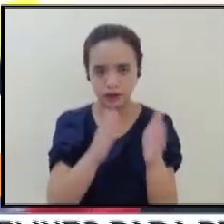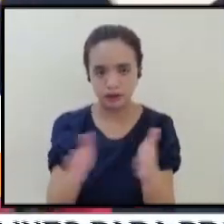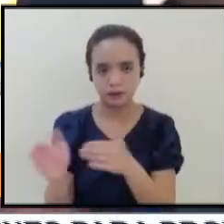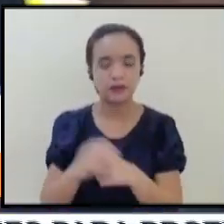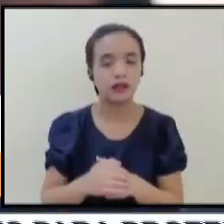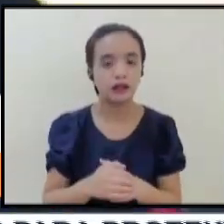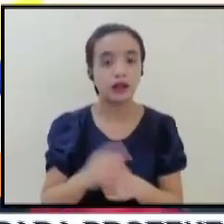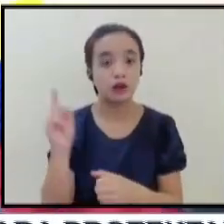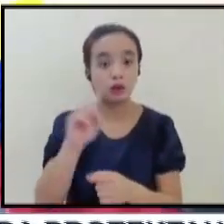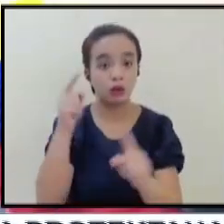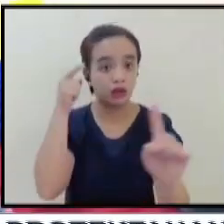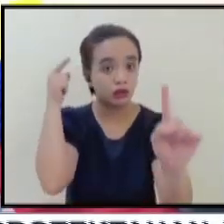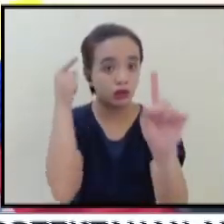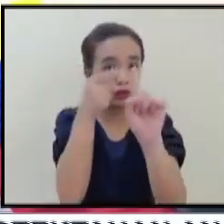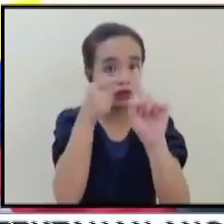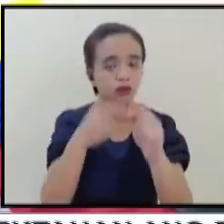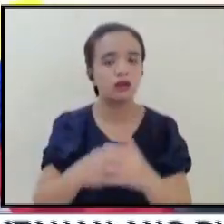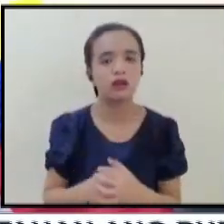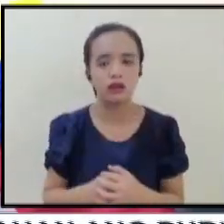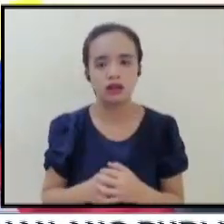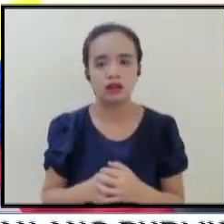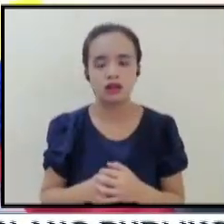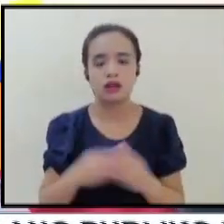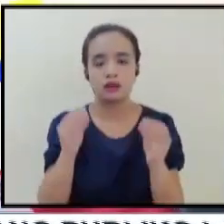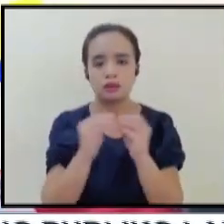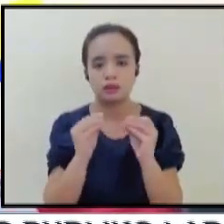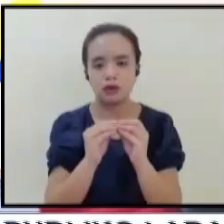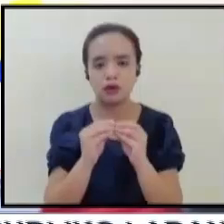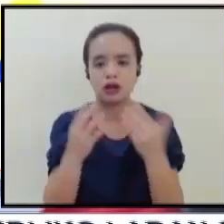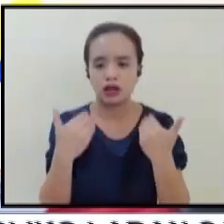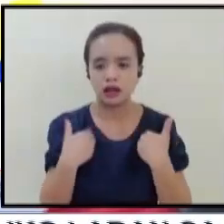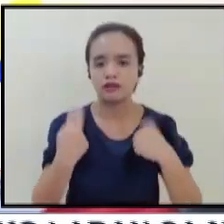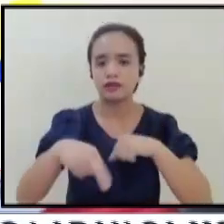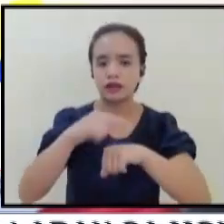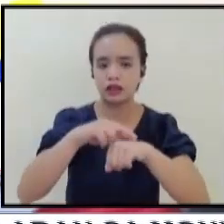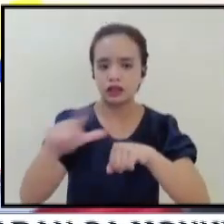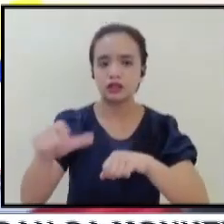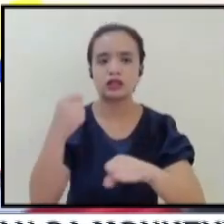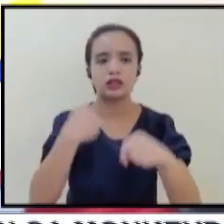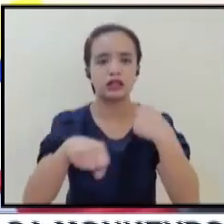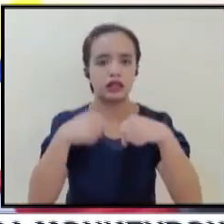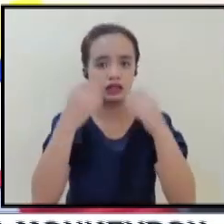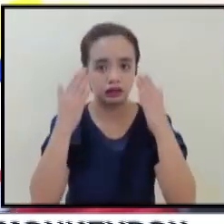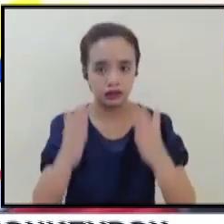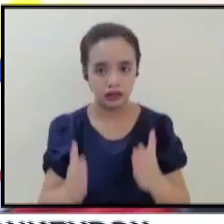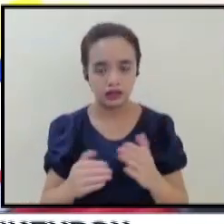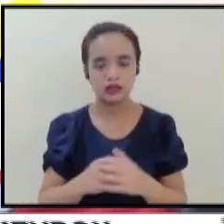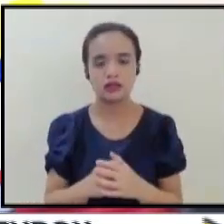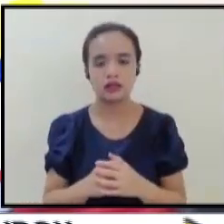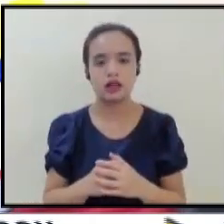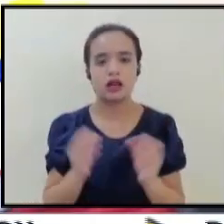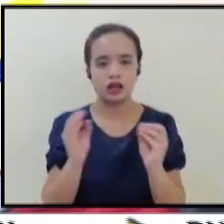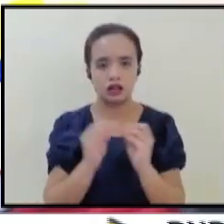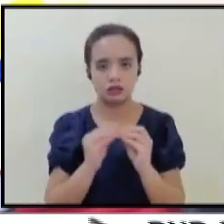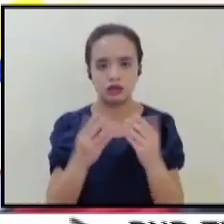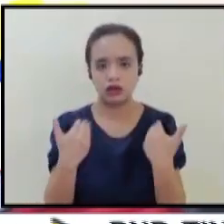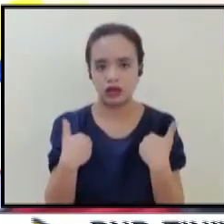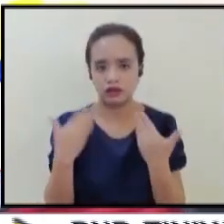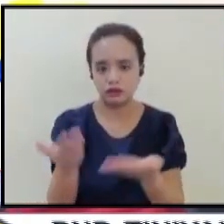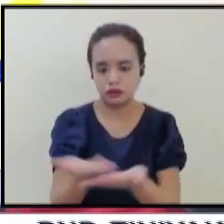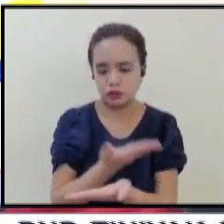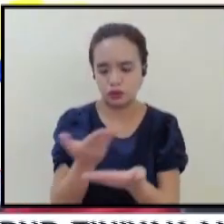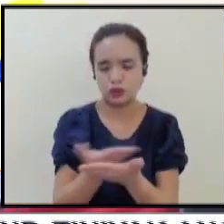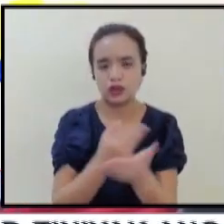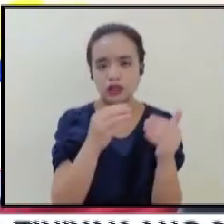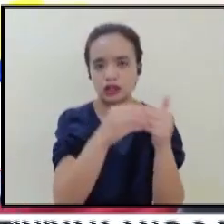ng maraming national athletes at mag-produce ng mga bagong leaders ng ating